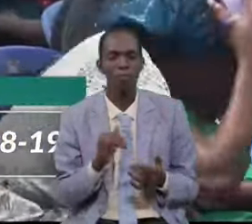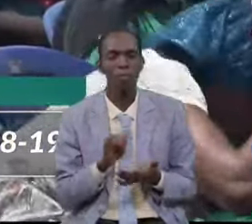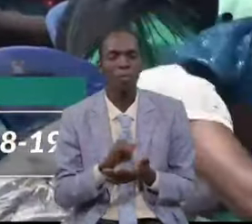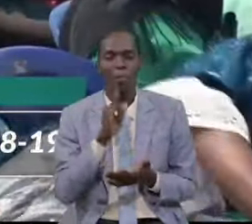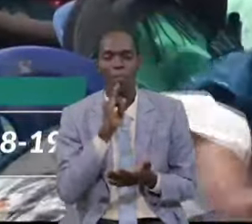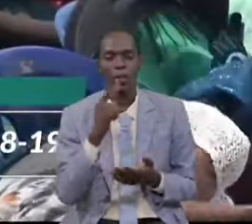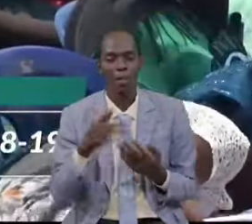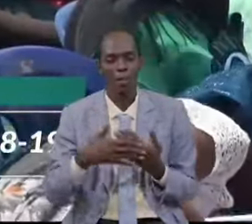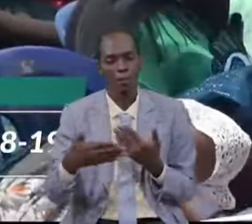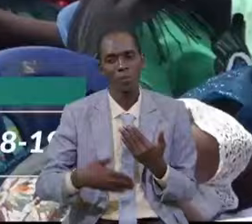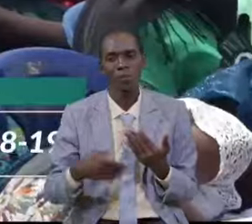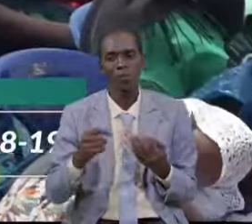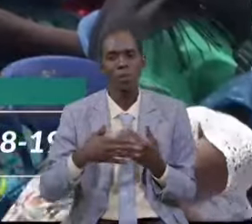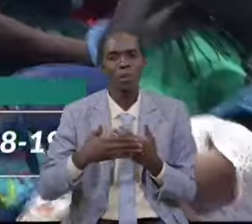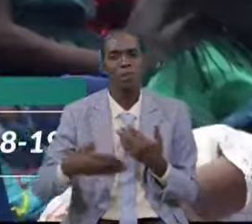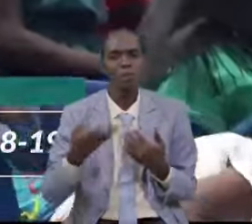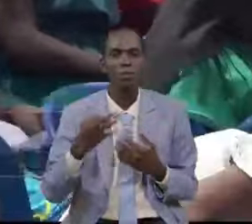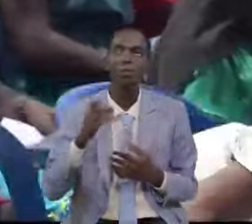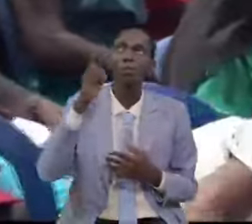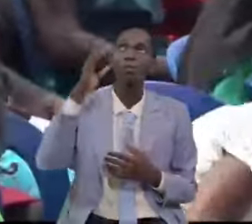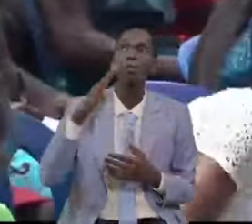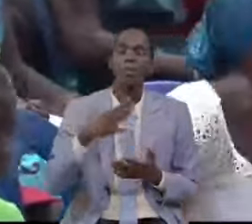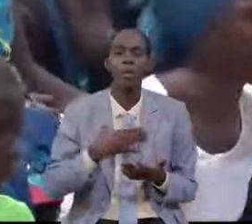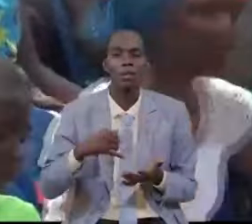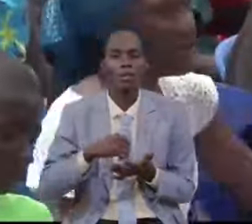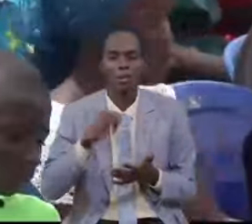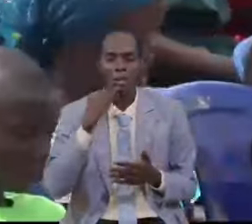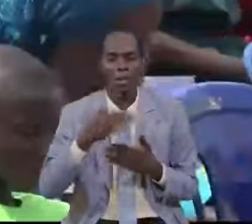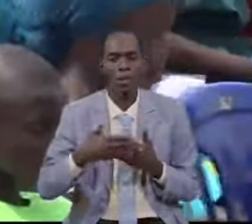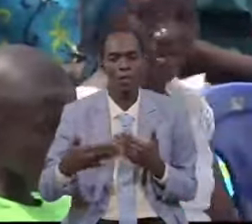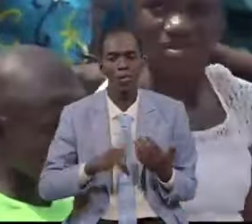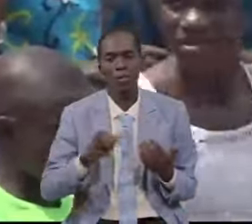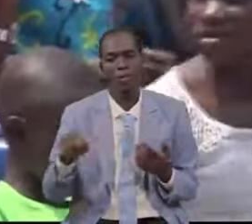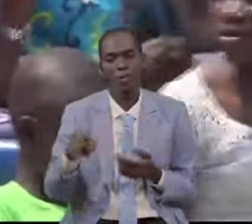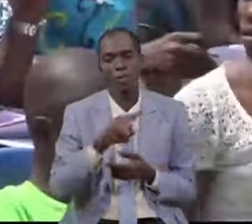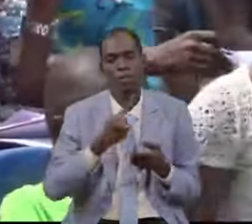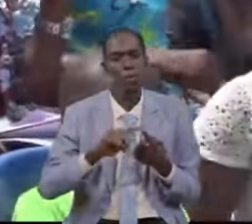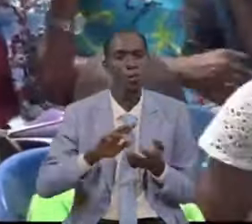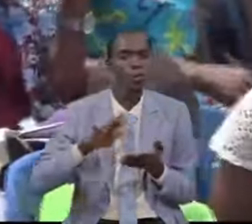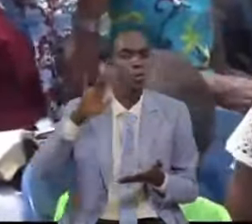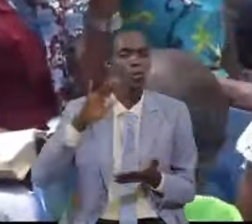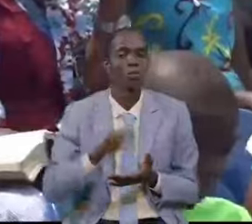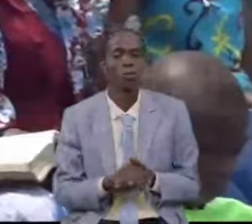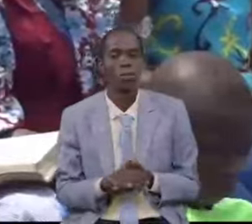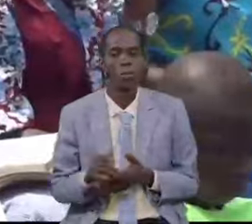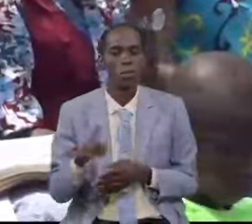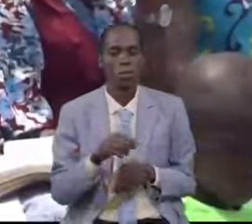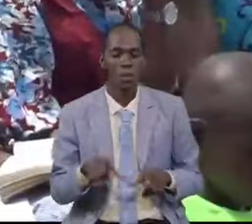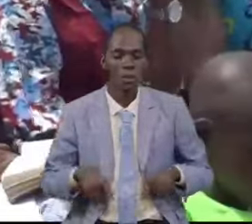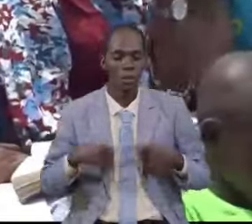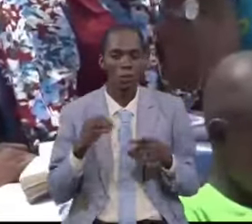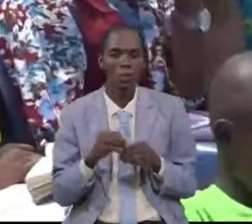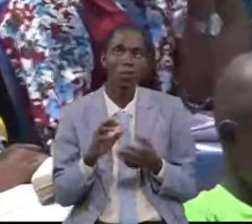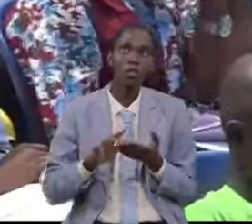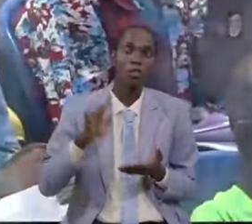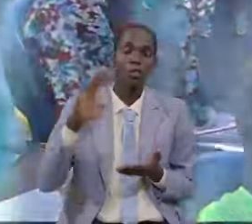L'invitation de Dieu. Et il t'invite à la gloire. Il dit « Venez ». Il habite dans la gloire. Il demeure dans la gloire. Il